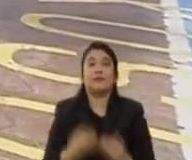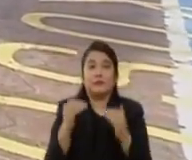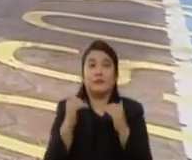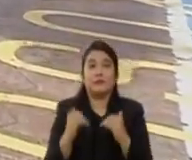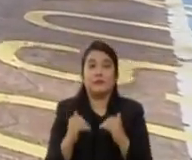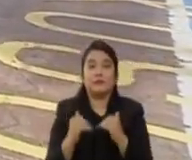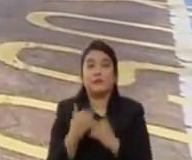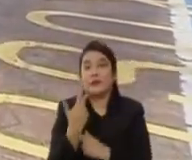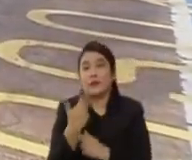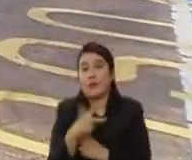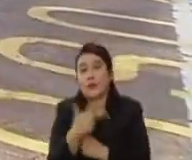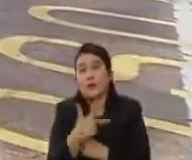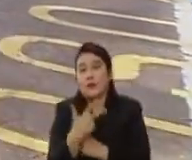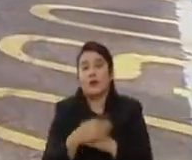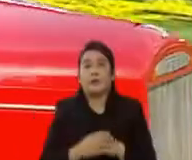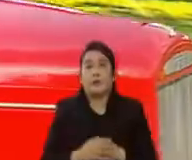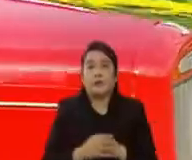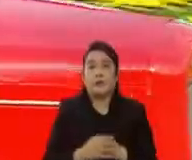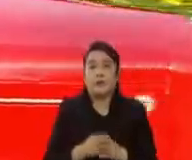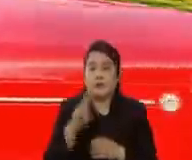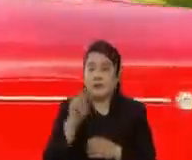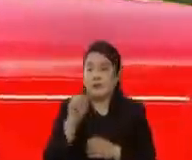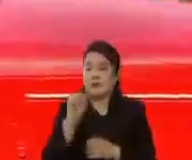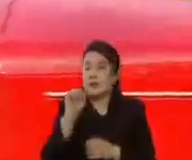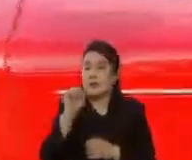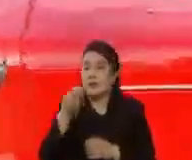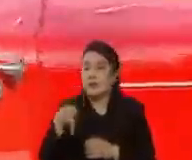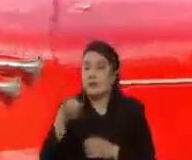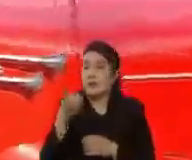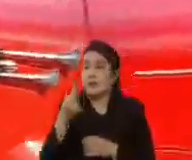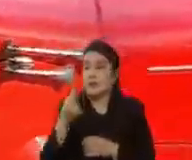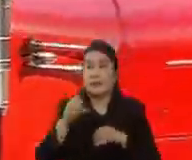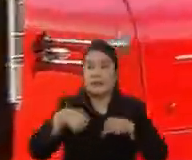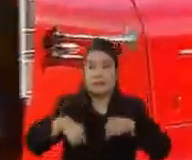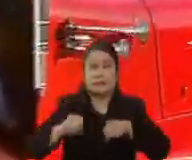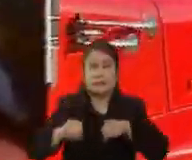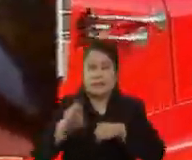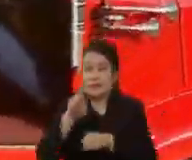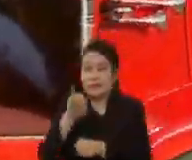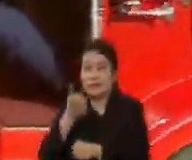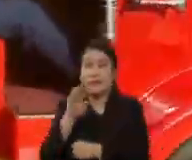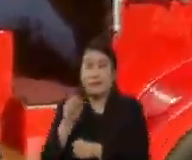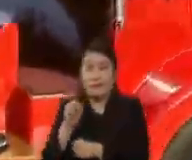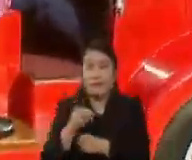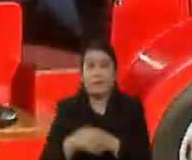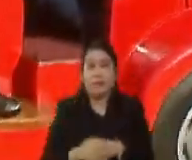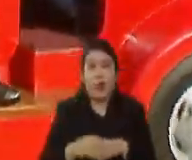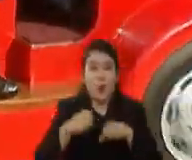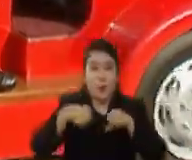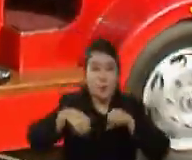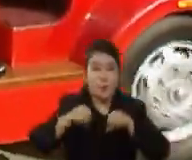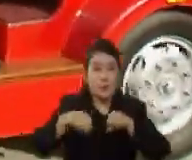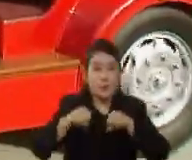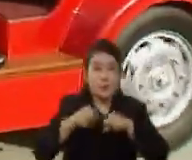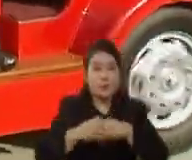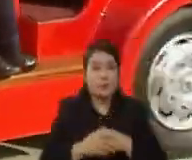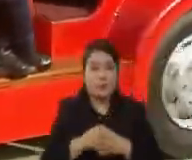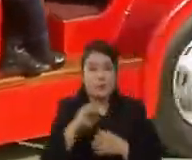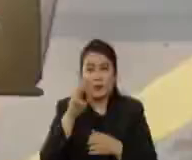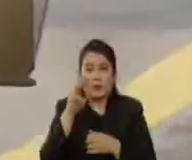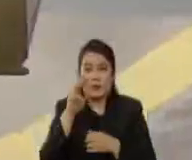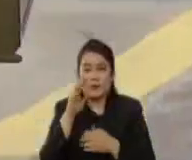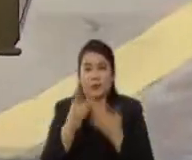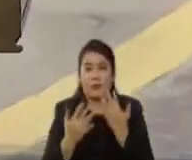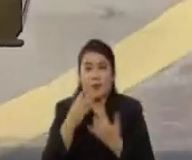Seterusnya, 13 unit Rapid Intervention Motorcycle RIM terdiri daripada motorbike motor medik dan